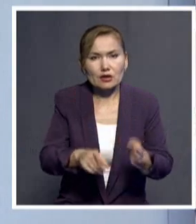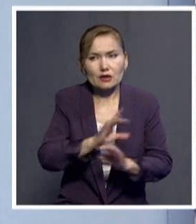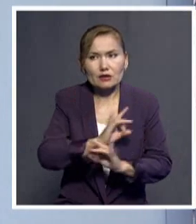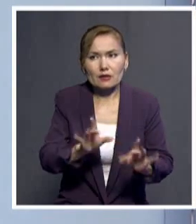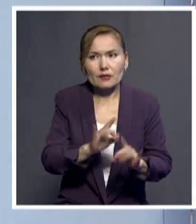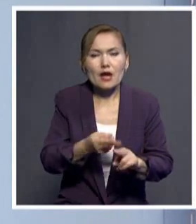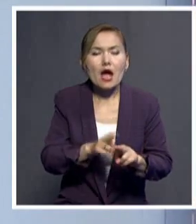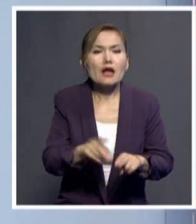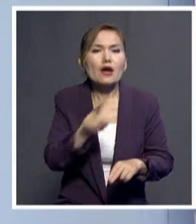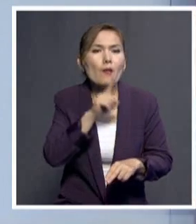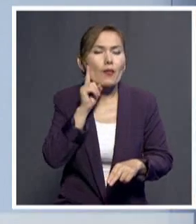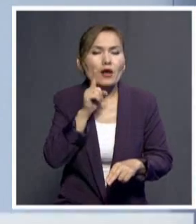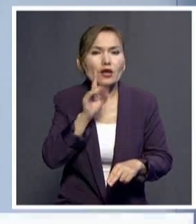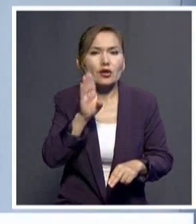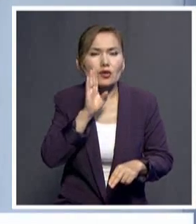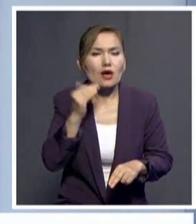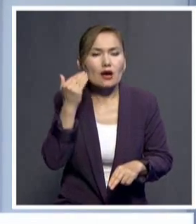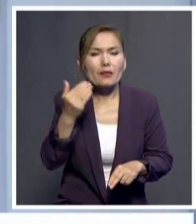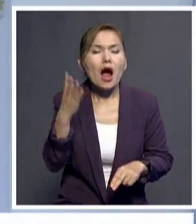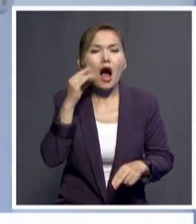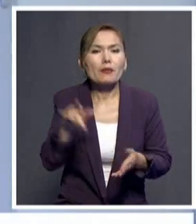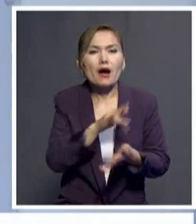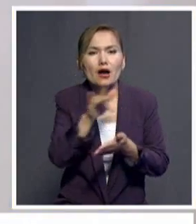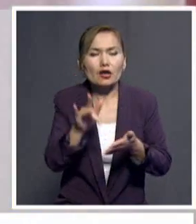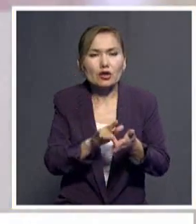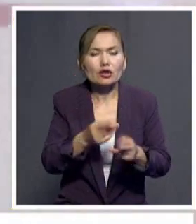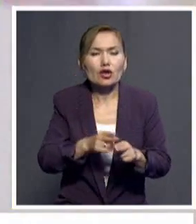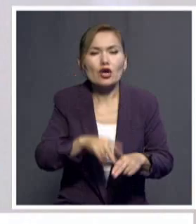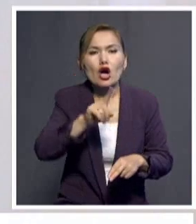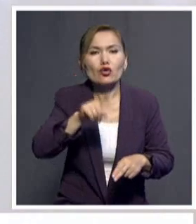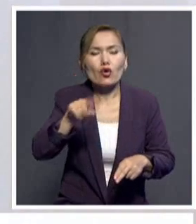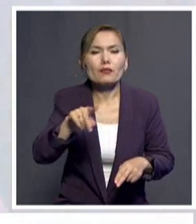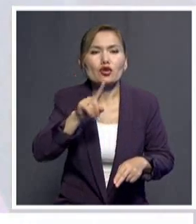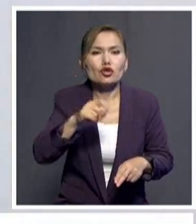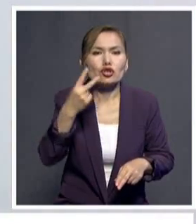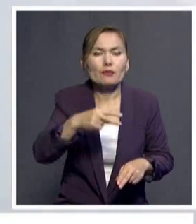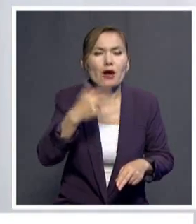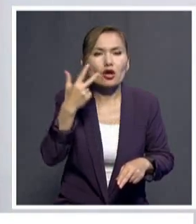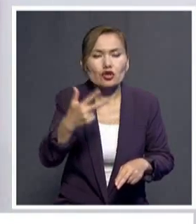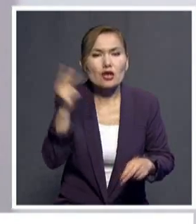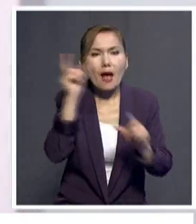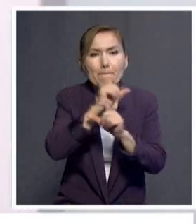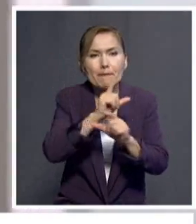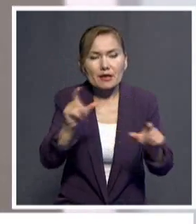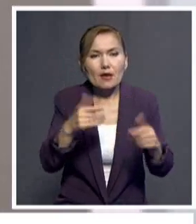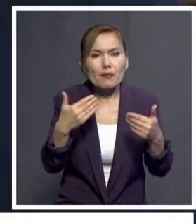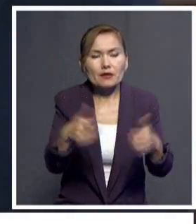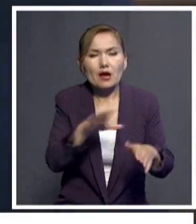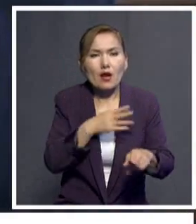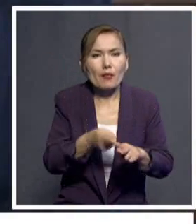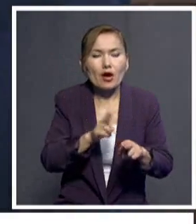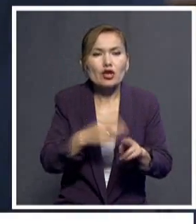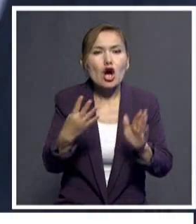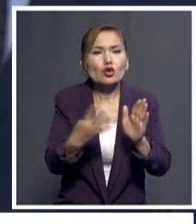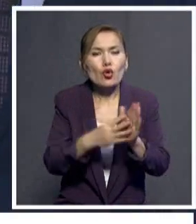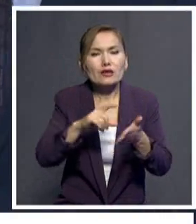Шиара Құдайбергенова Алматыдағы Қожа Ахмет Яссауи атындағы нөмірі 123 мектеп гимназиясының түлегі. Ұлттық бірыңғай тестілеуге 9-шы сыныптан бастап